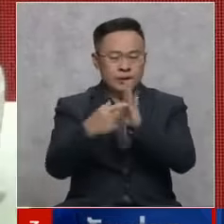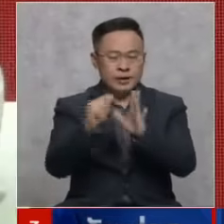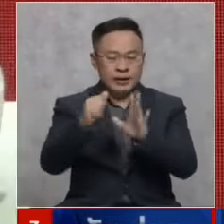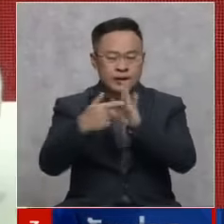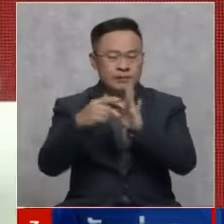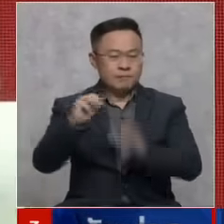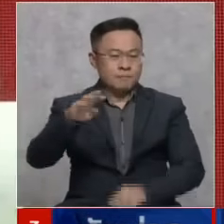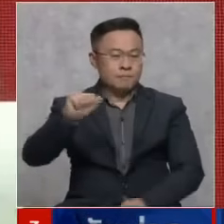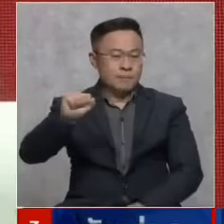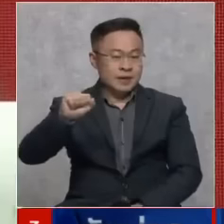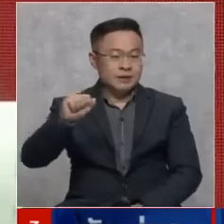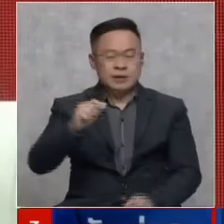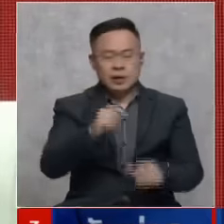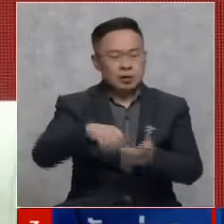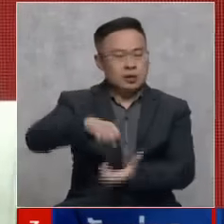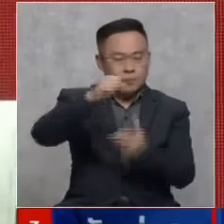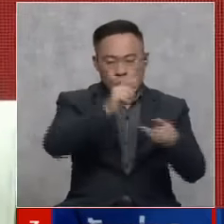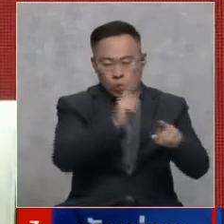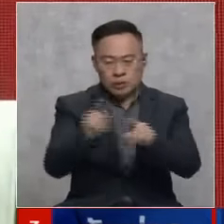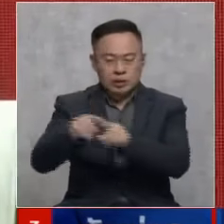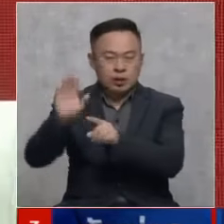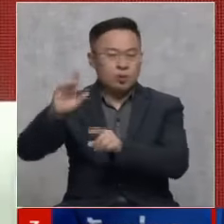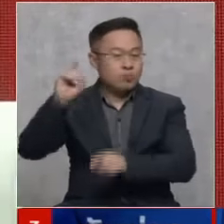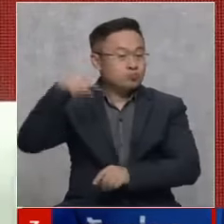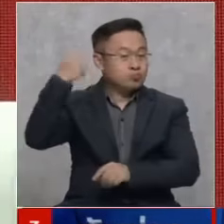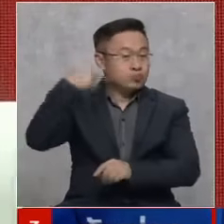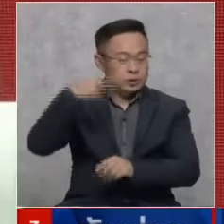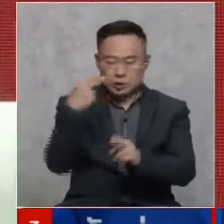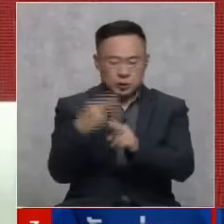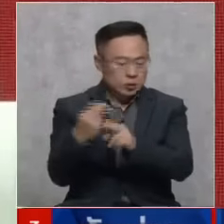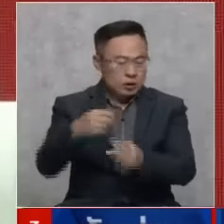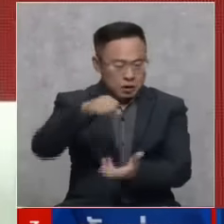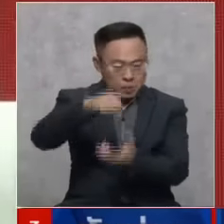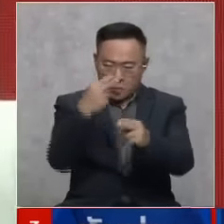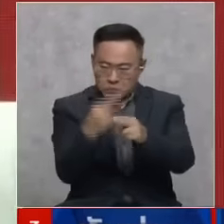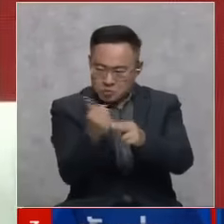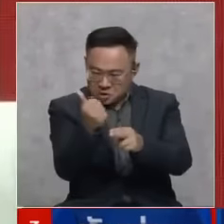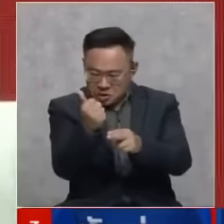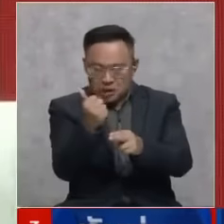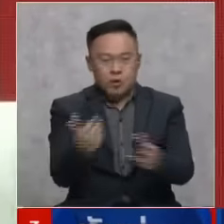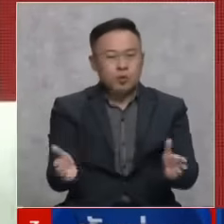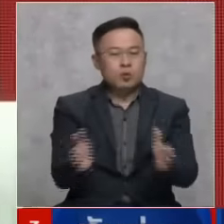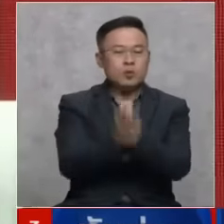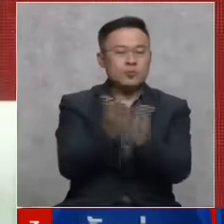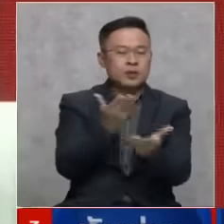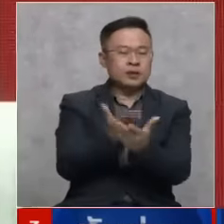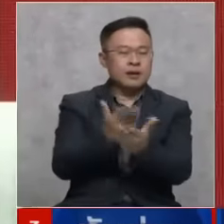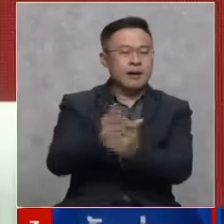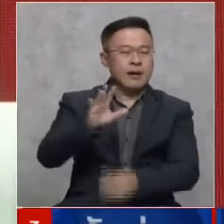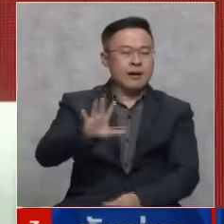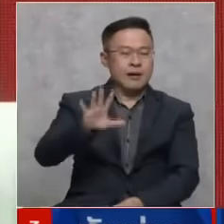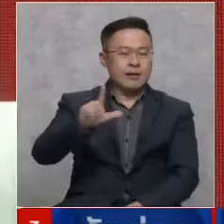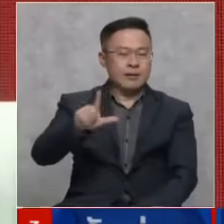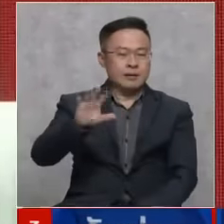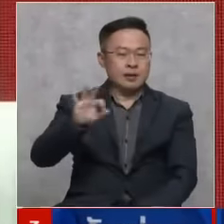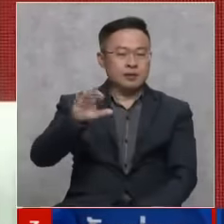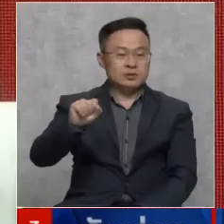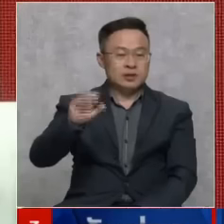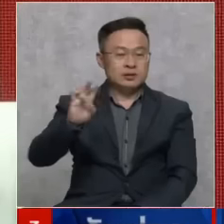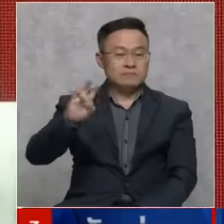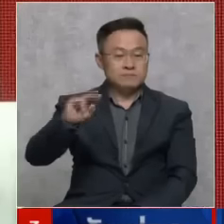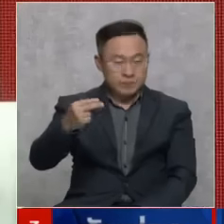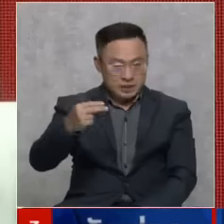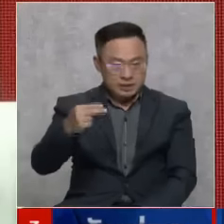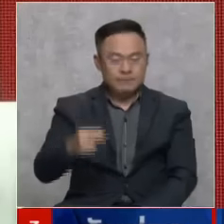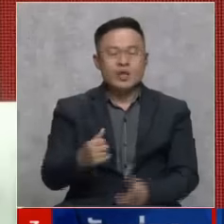มยี่ห้ออื่นๆอีก45ใบนะคะซึ่งก็มีมูลค่ารวมราวๆ5ล้าน9แสน70,000บาทเครื่องประดับแบรนด์เนมค่ะ